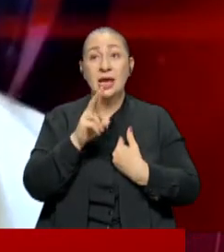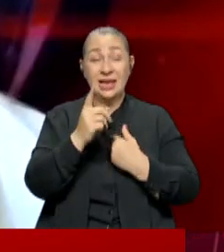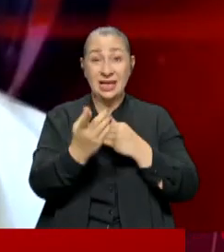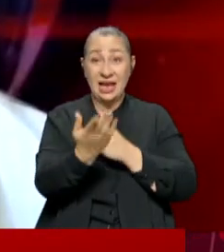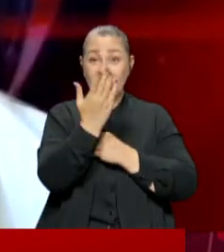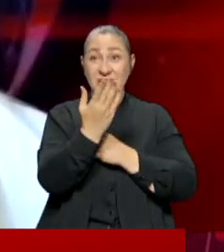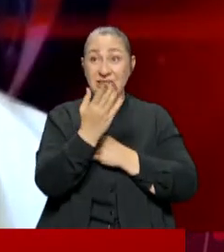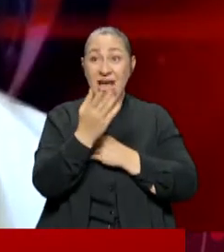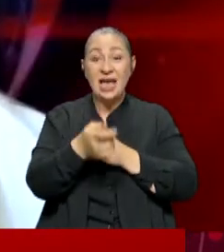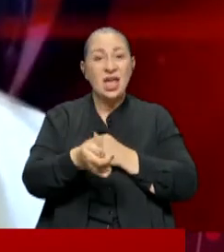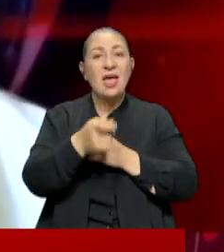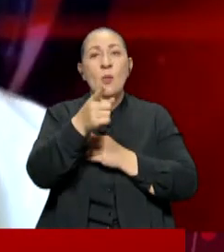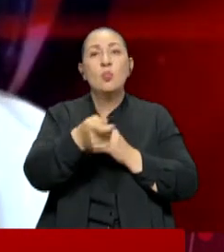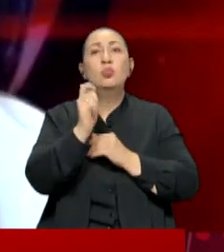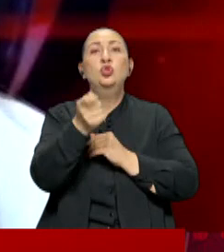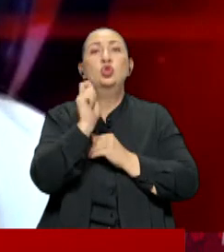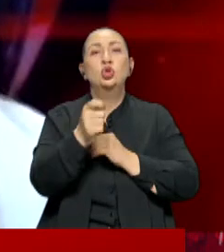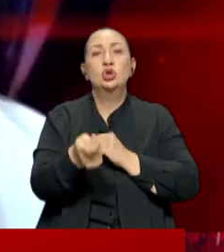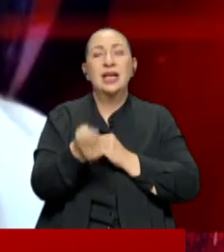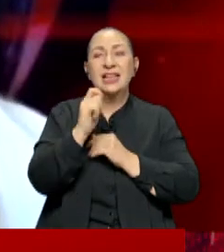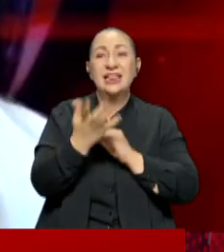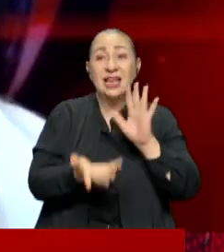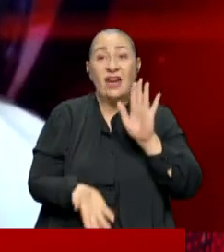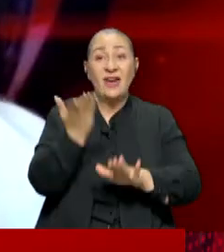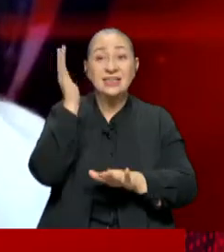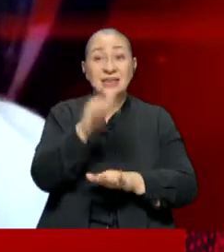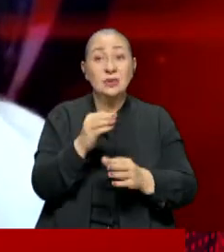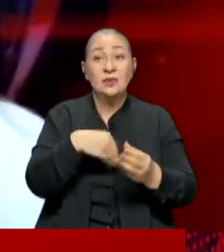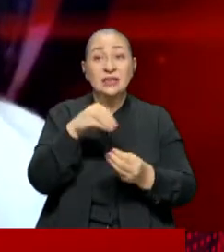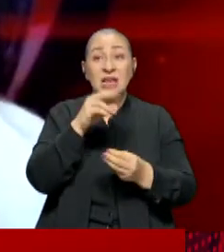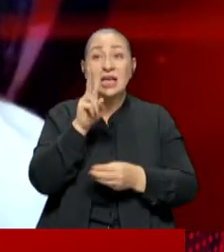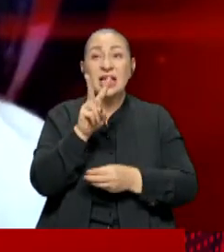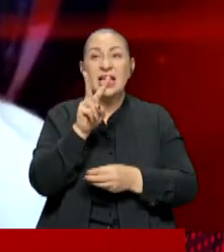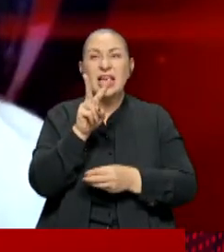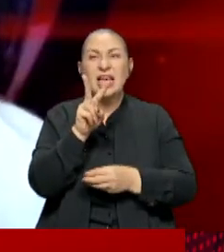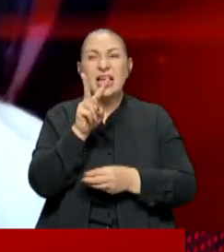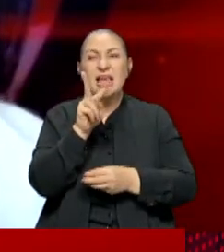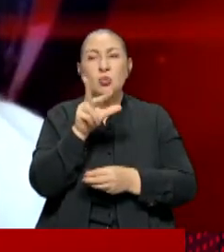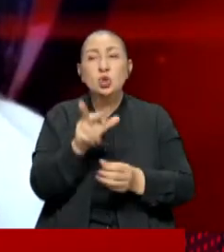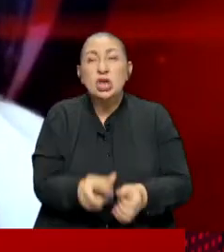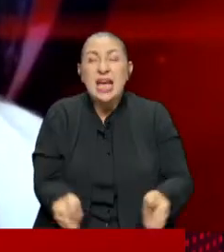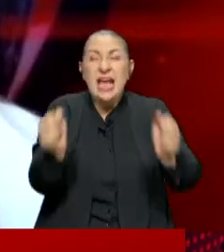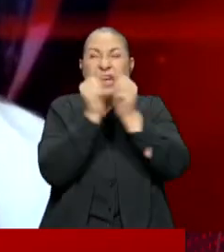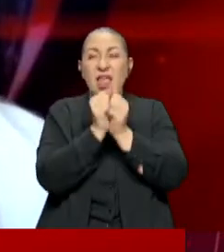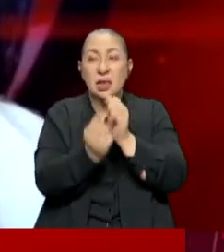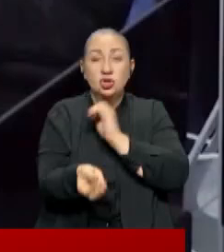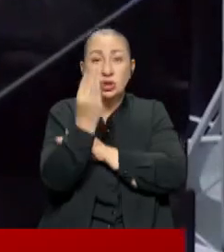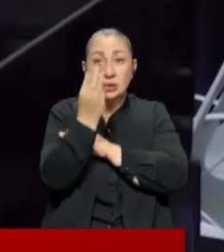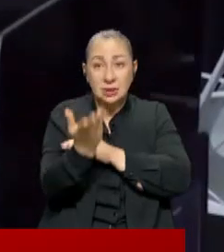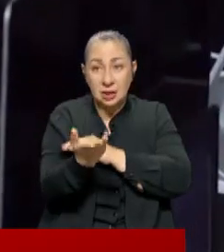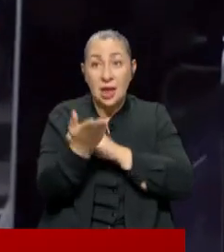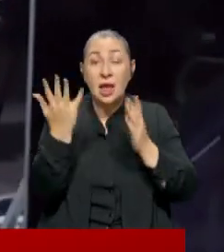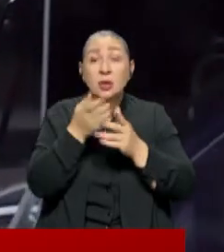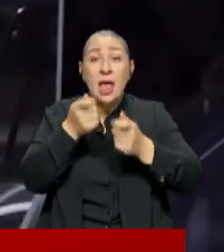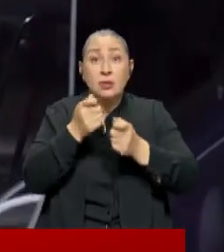Karşınıza kullandığınız kredinin ne kadar fazlası geldi faizle? 2,5 kat daha çoğu çıktı.